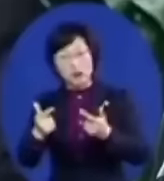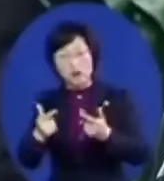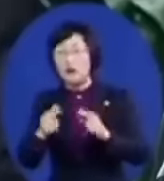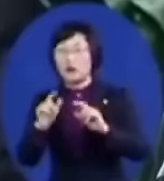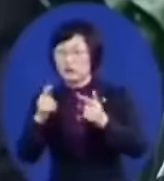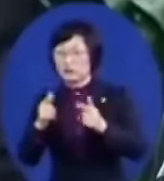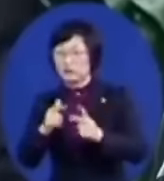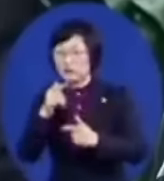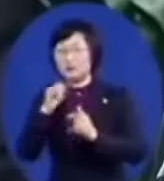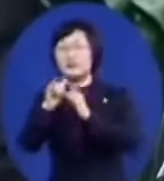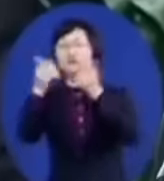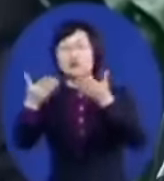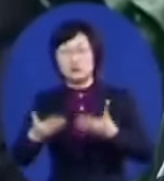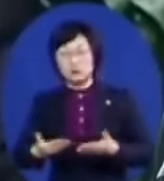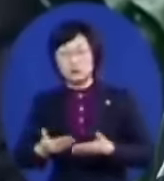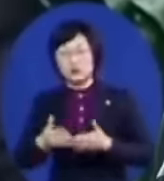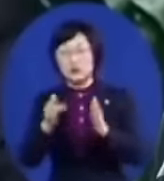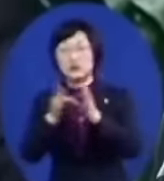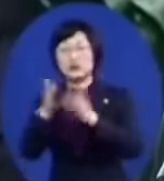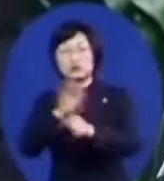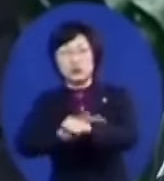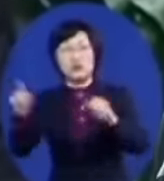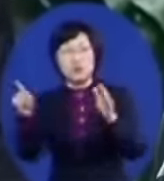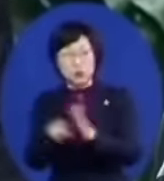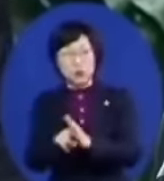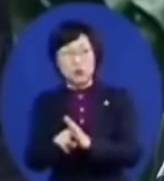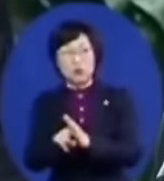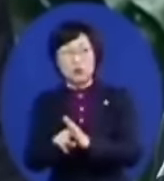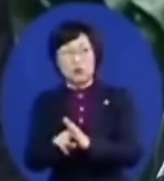하나님 계십니다. 예수도 잘 믿고